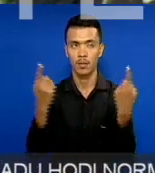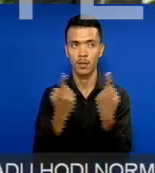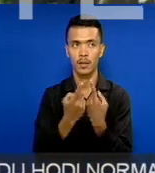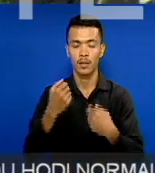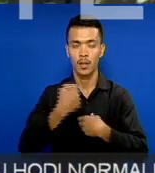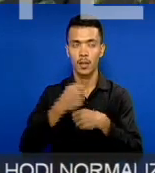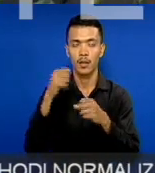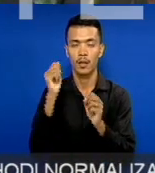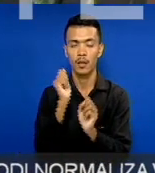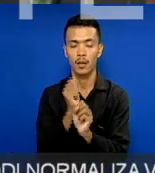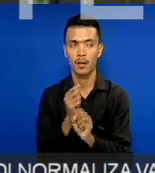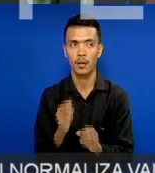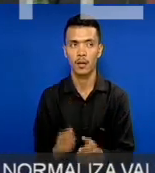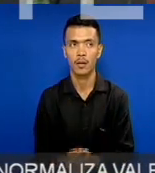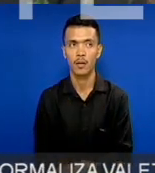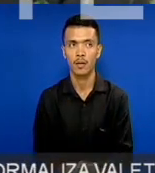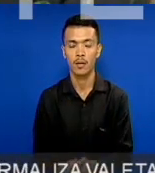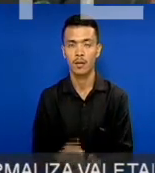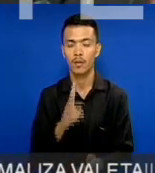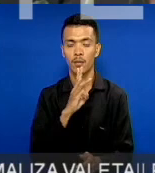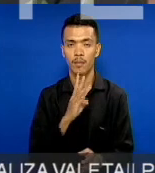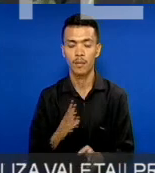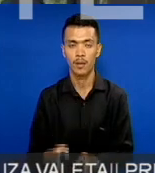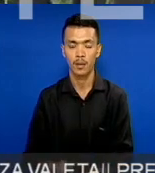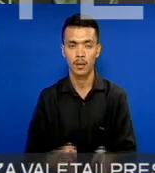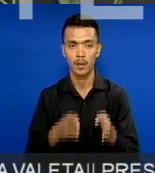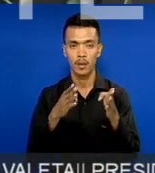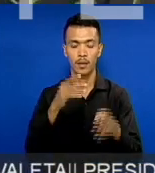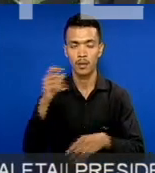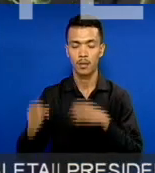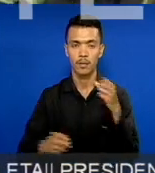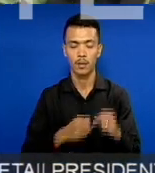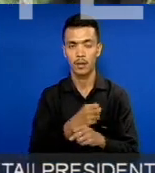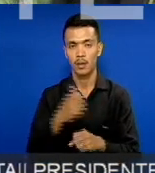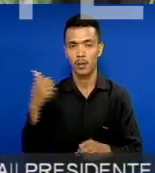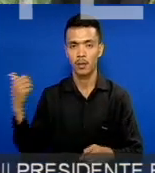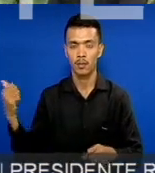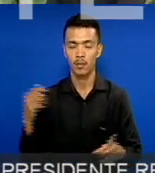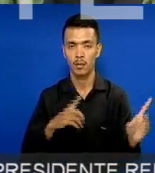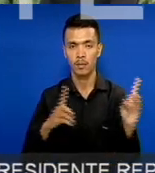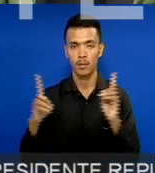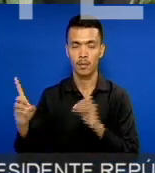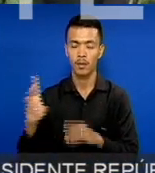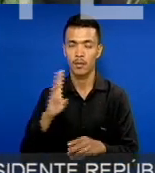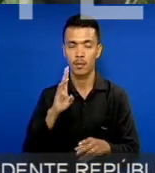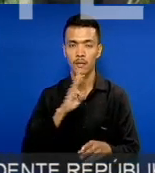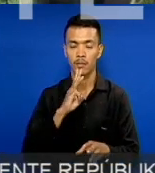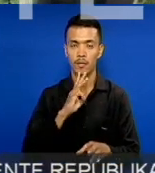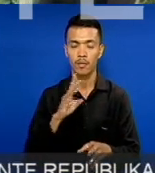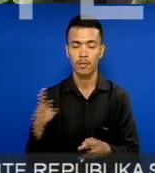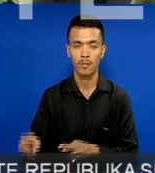ba itania bronzong nebe maka tinan liu tinan kutuk liu ba mota subu no amiasa ba